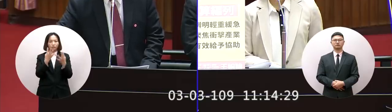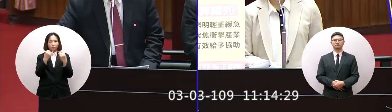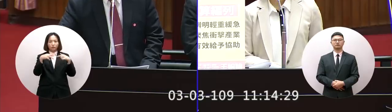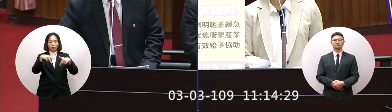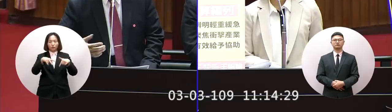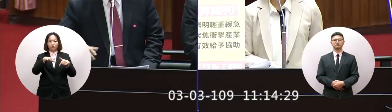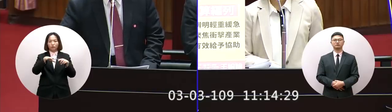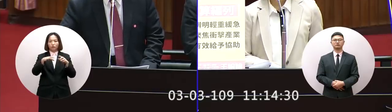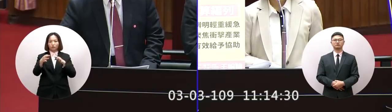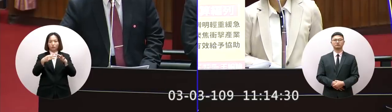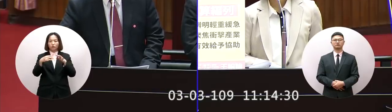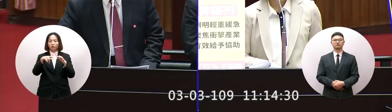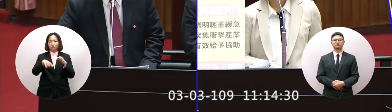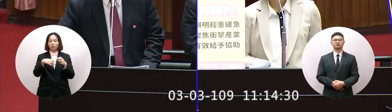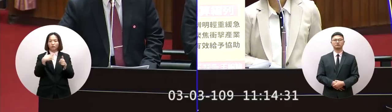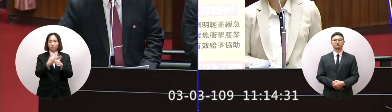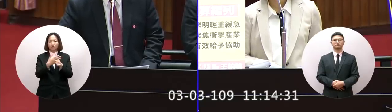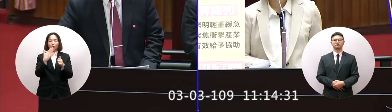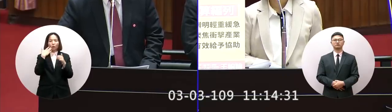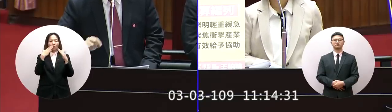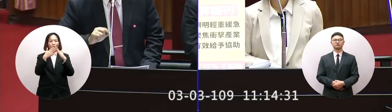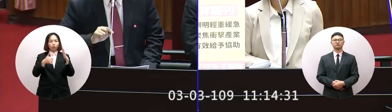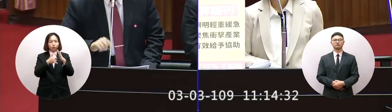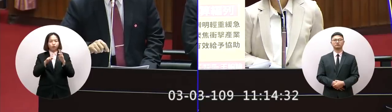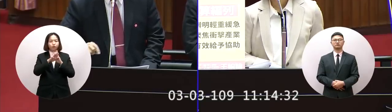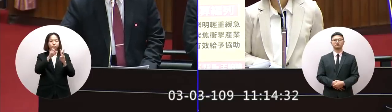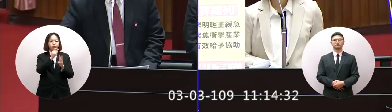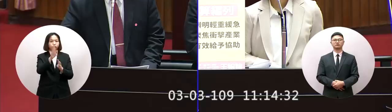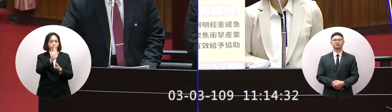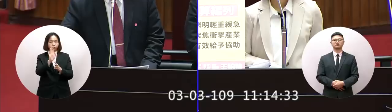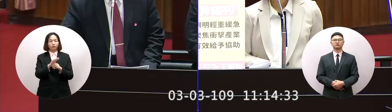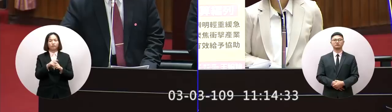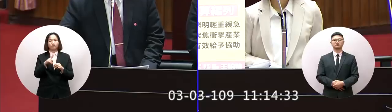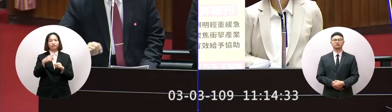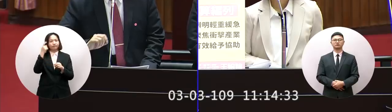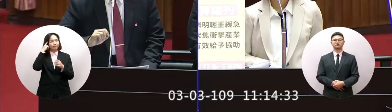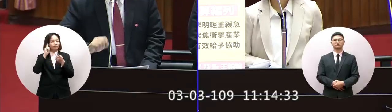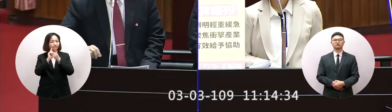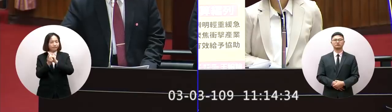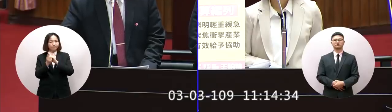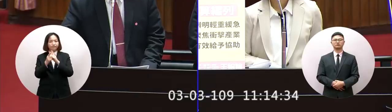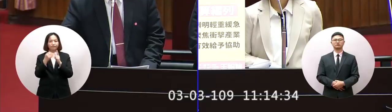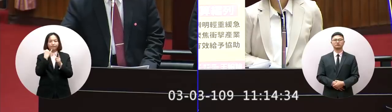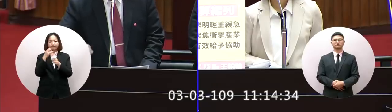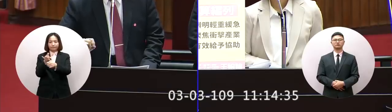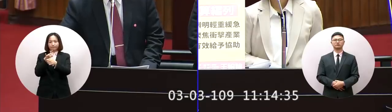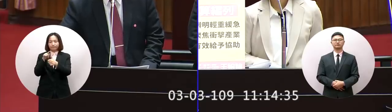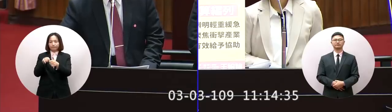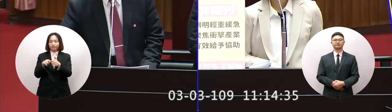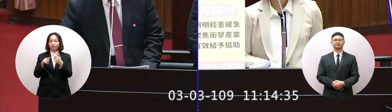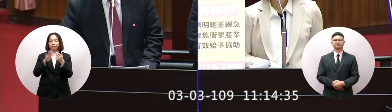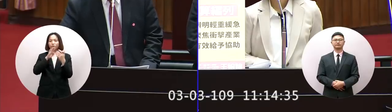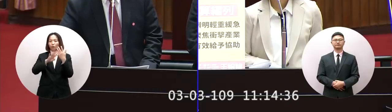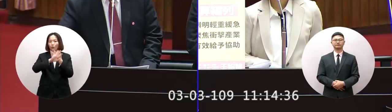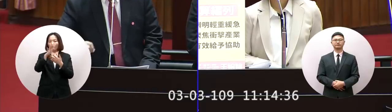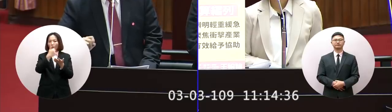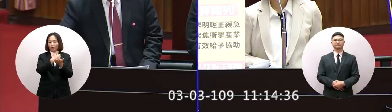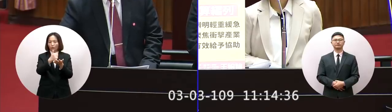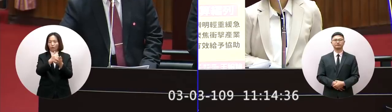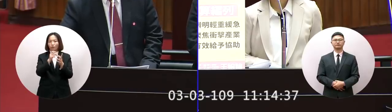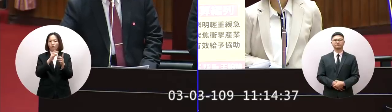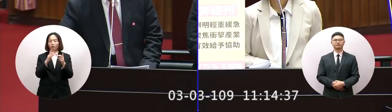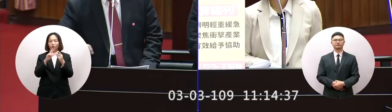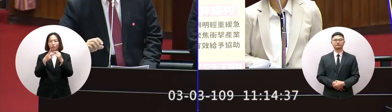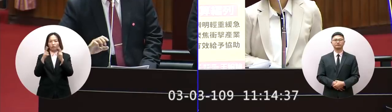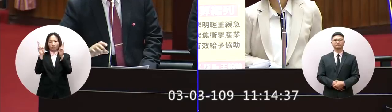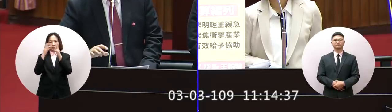平台，让不来消费、不出来消费，那我们就是要怎么样？透过我们外送跟